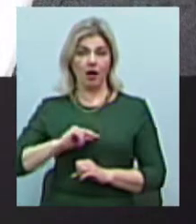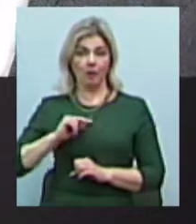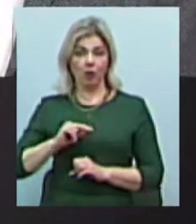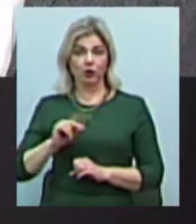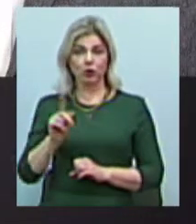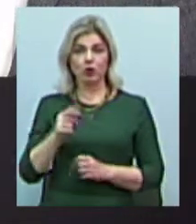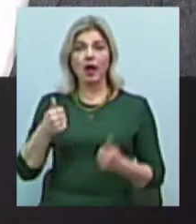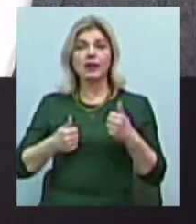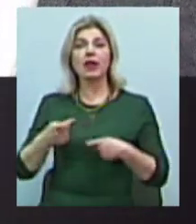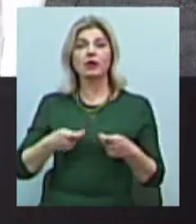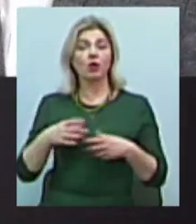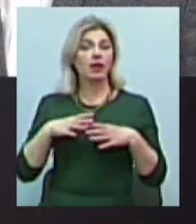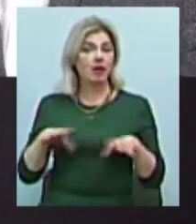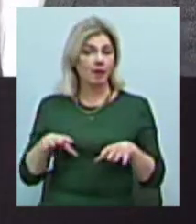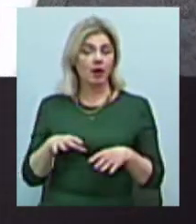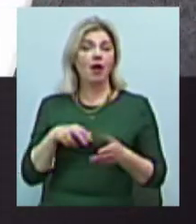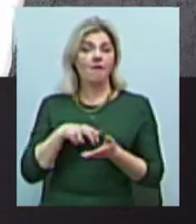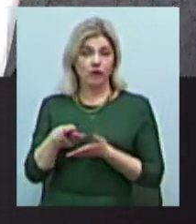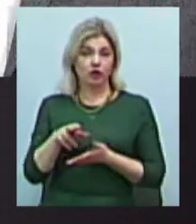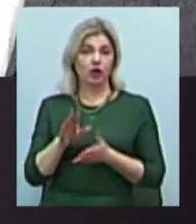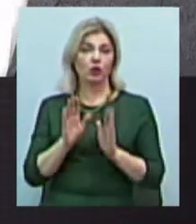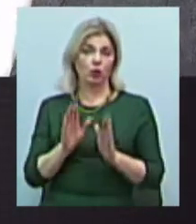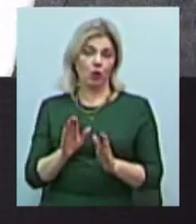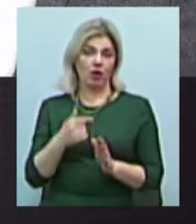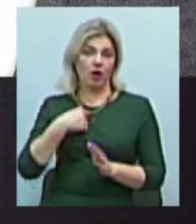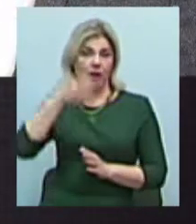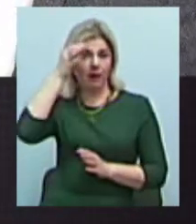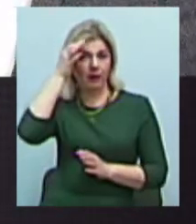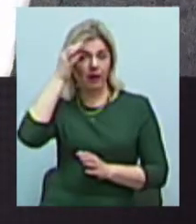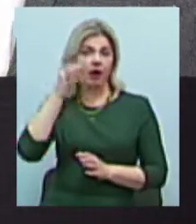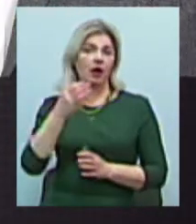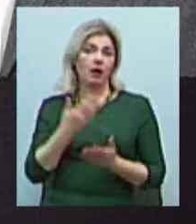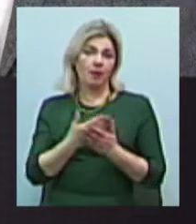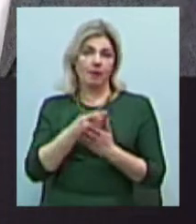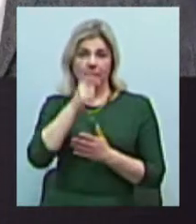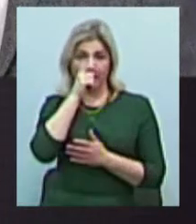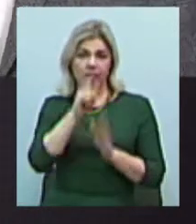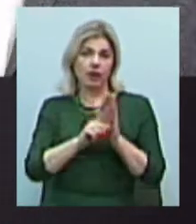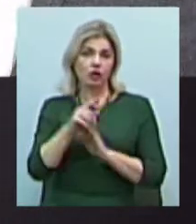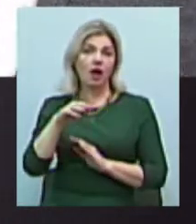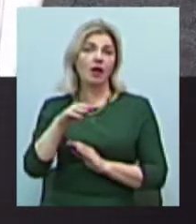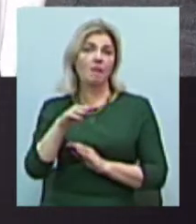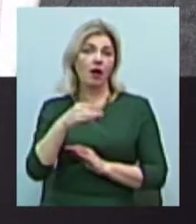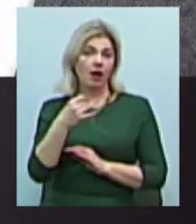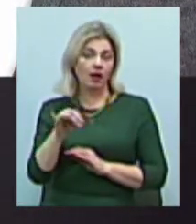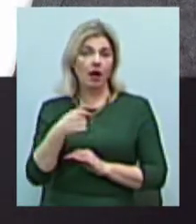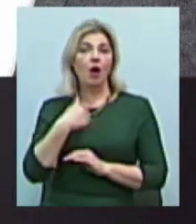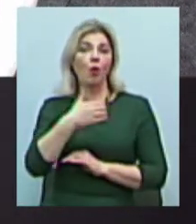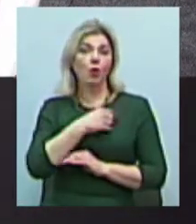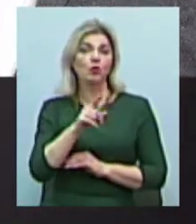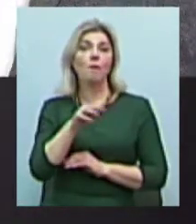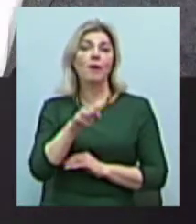те, що тендерів не було, вийшли ми тільки, я пам'ятаю, в квітні, початок травня. Я хочу, щоб вже в березні у